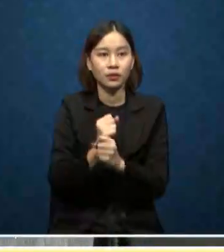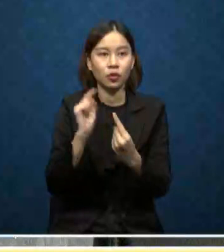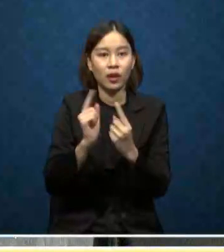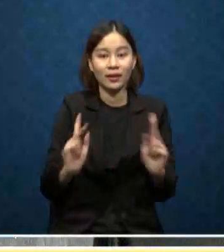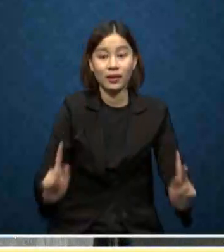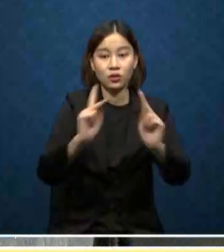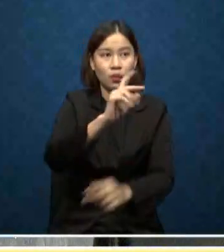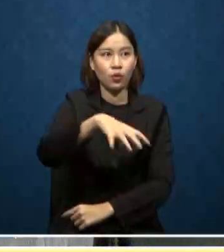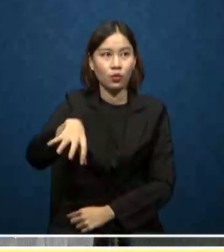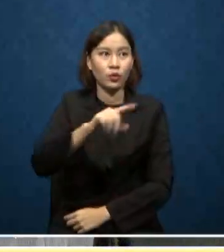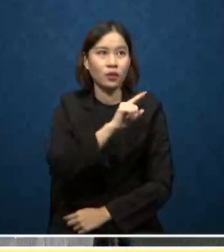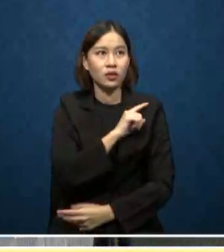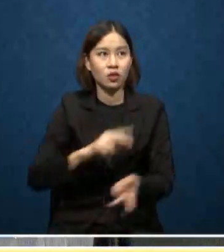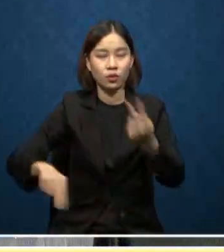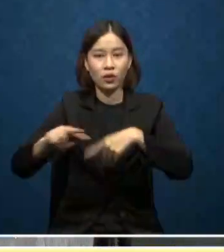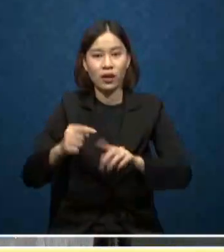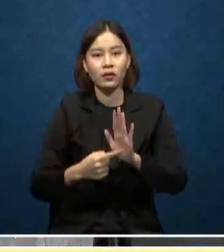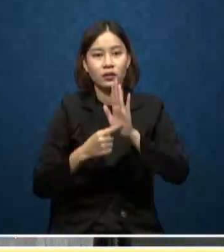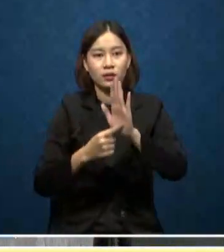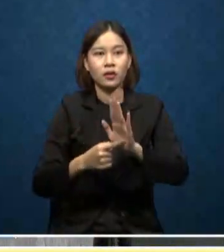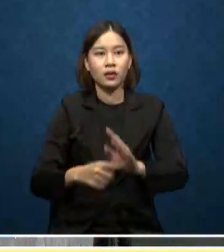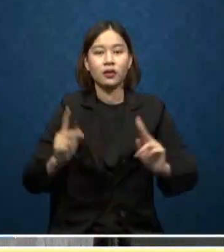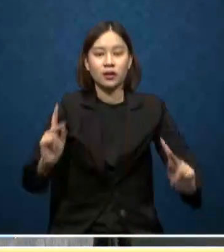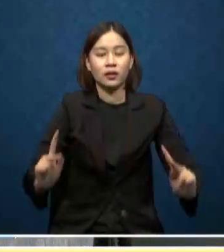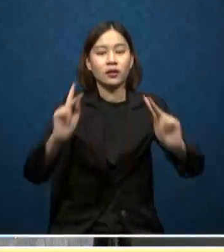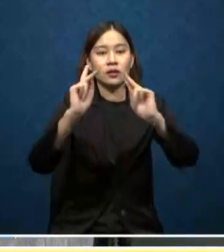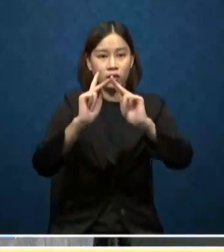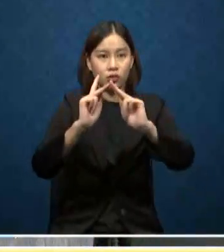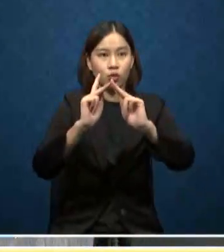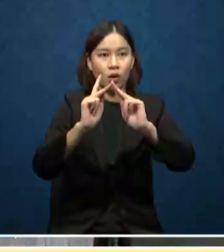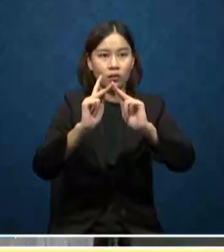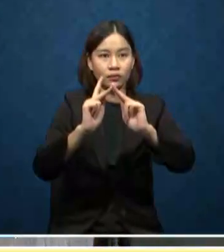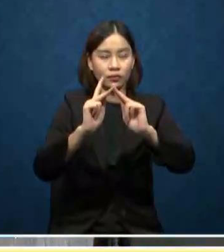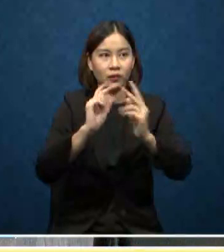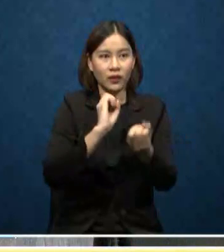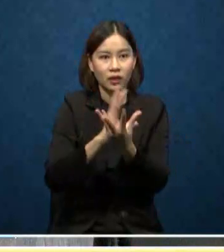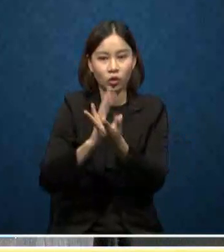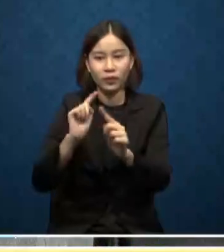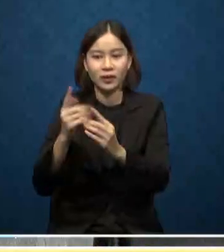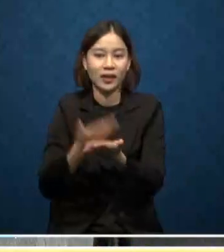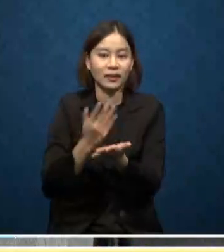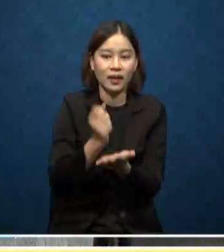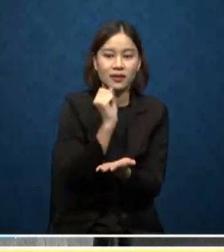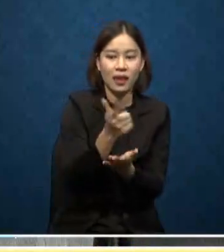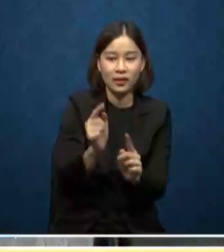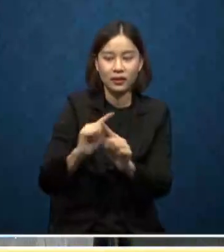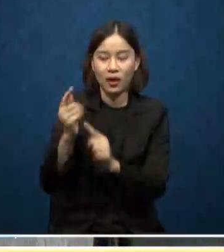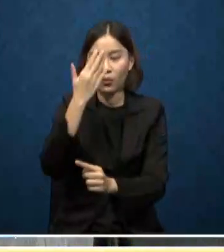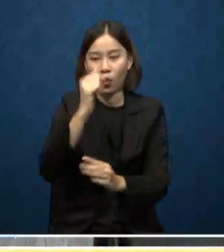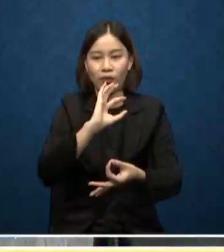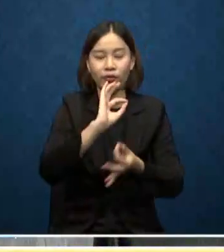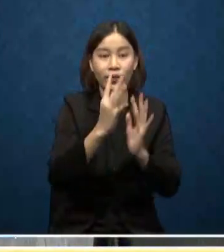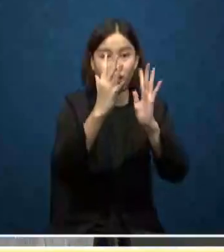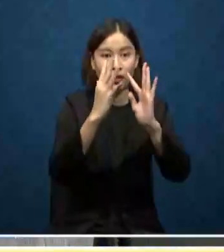ทรวงที่เกี่ยวข้องเช่น 1. กระทรวงที่เกี่ยวข้องรวบรวมความเสียหายและค่าใช้จ่ายจากการเกิดไฟ